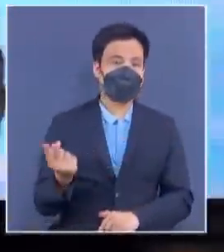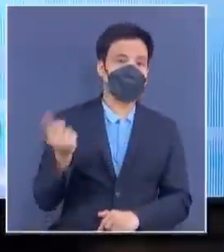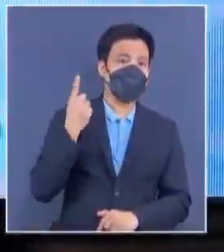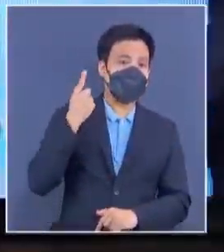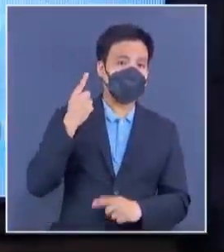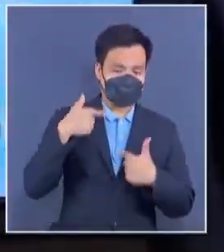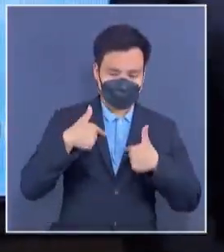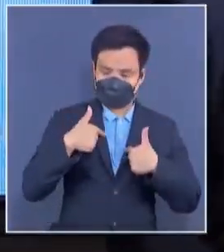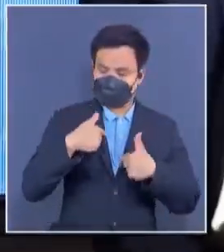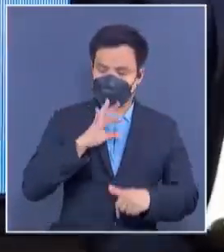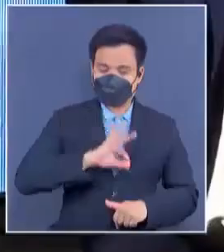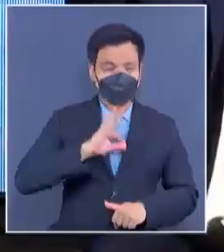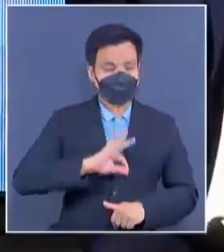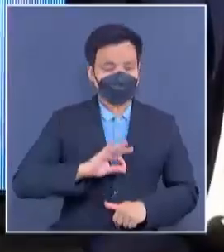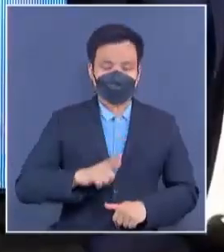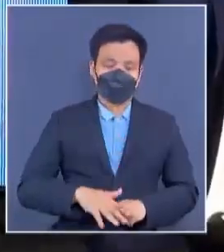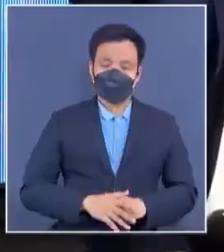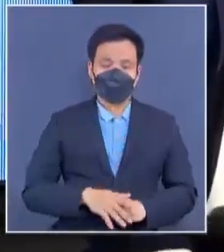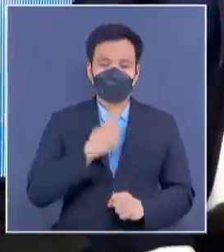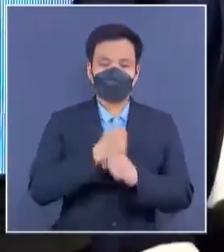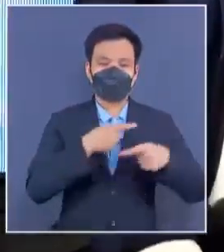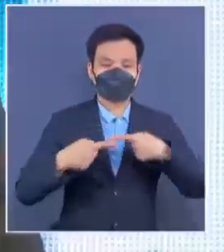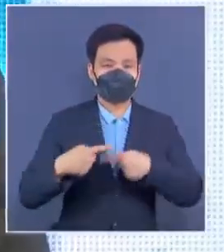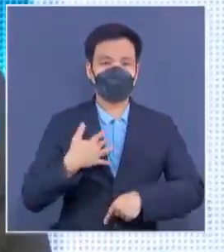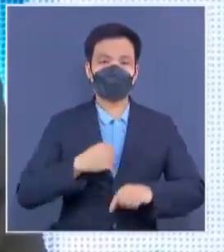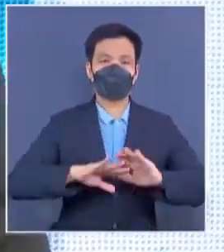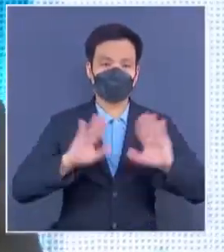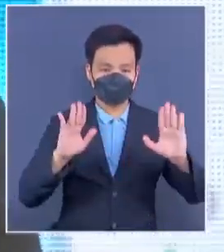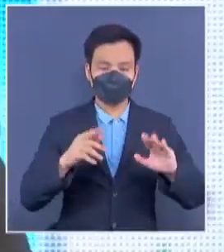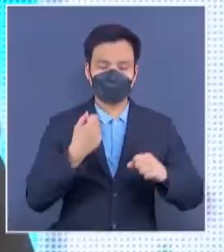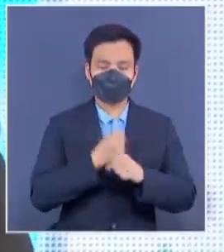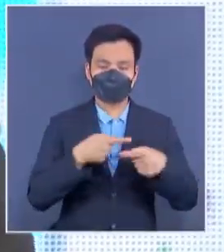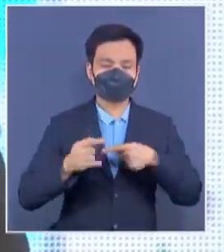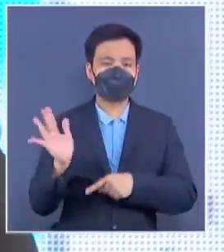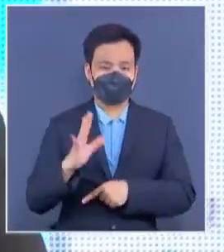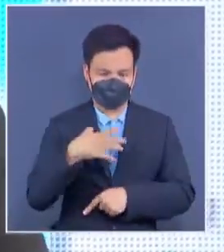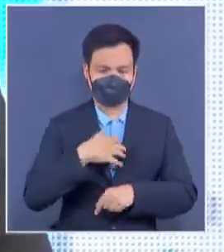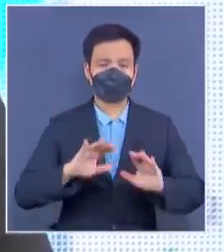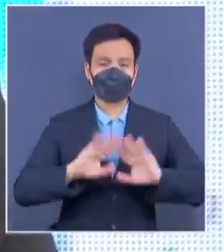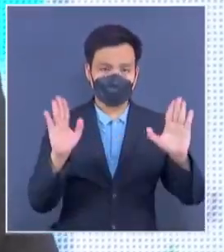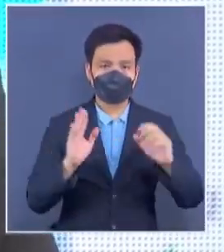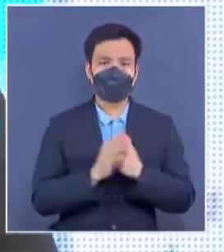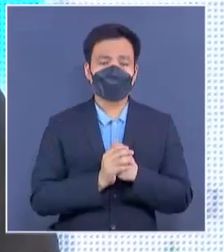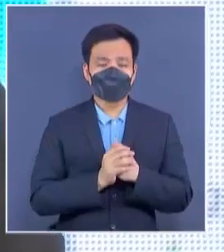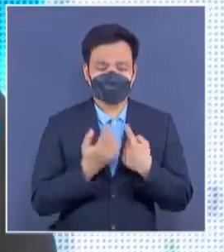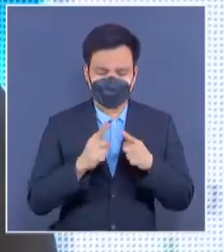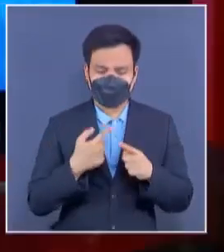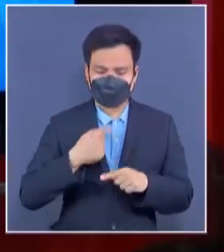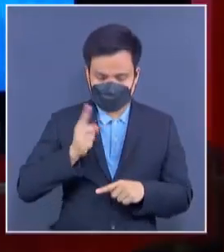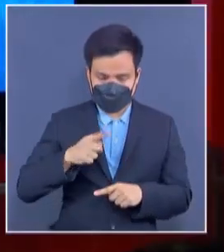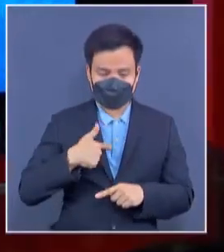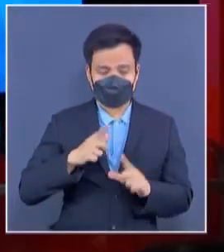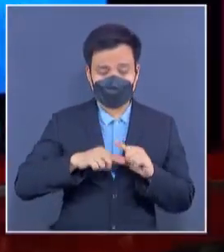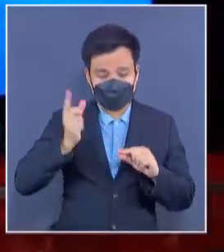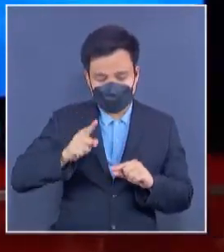จนเจ้าตัวต้องออกมาตัดท้อถึงขั้นอยากเลิกทำรายการเลยล่ะค่ะโดยงานนี้หนุ่มกันไฟก็สวยว่าความจริงแล้วไม่สามารถทำให้